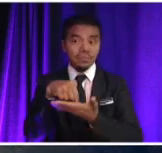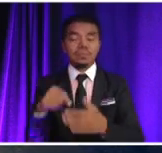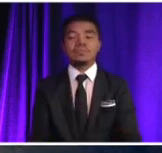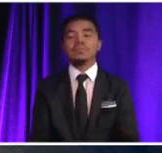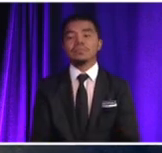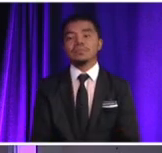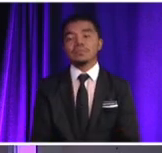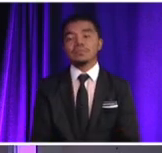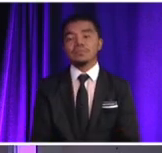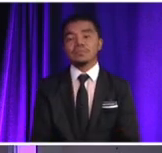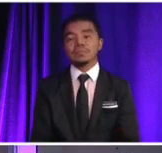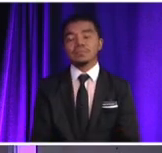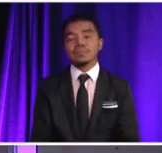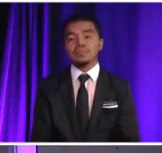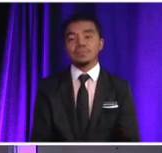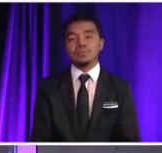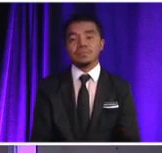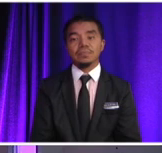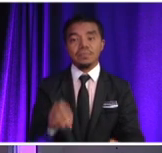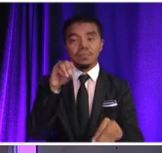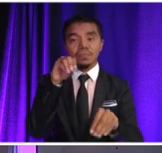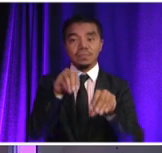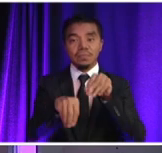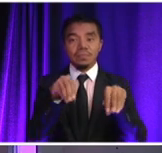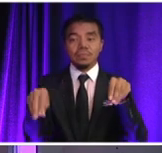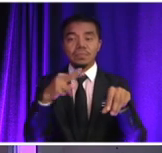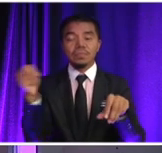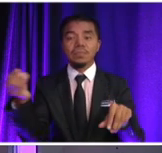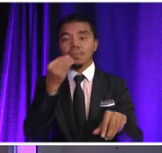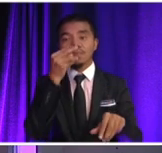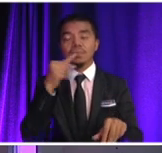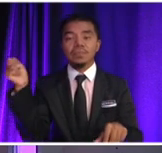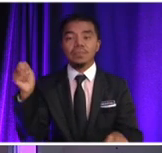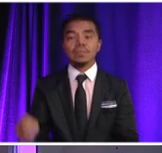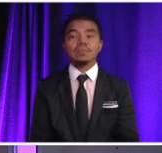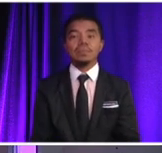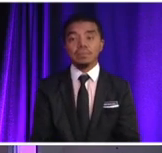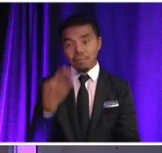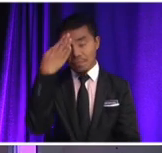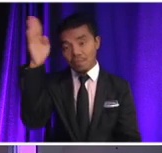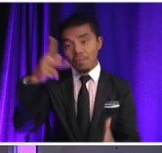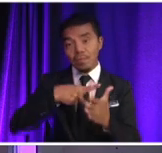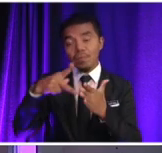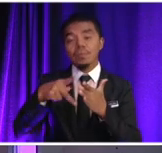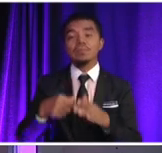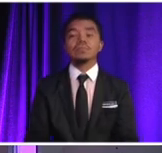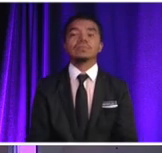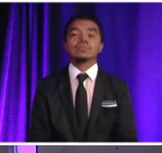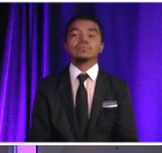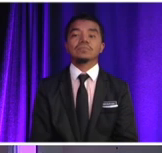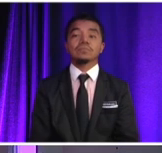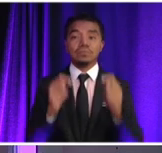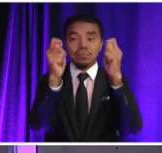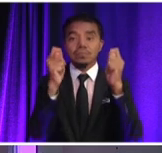subjek tanaman makanan ini dia eee memberi peluang mendadakkan peluang eee kepada pelajar baik